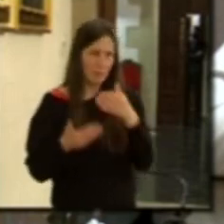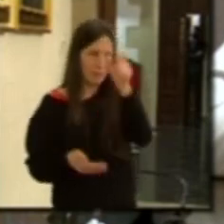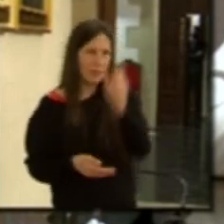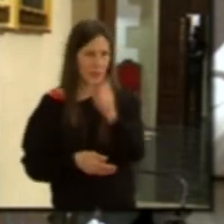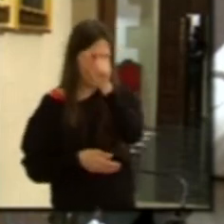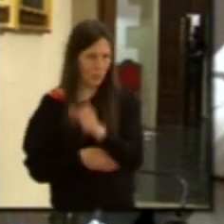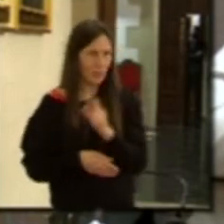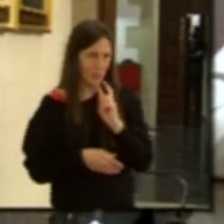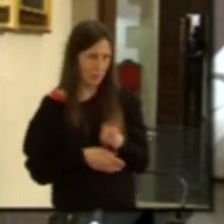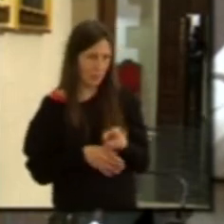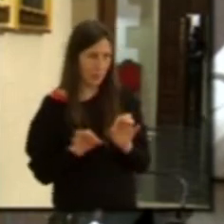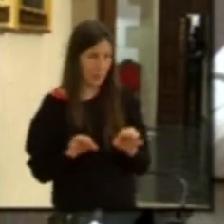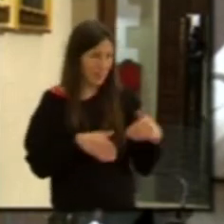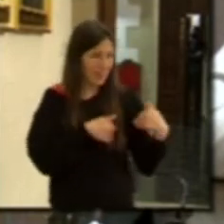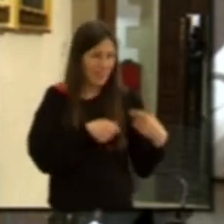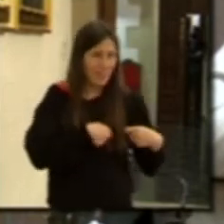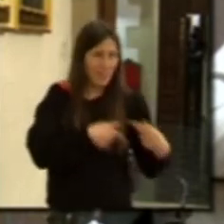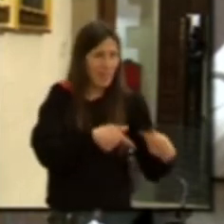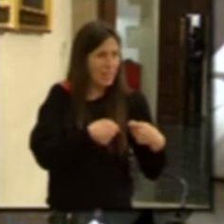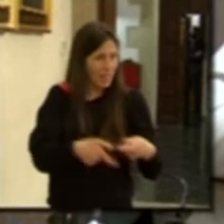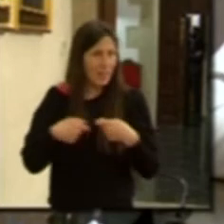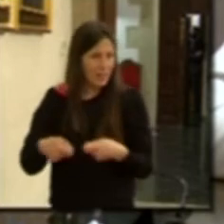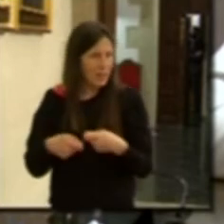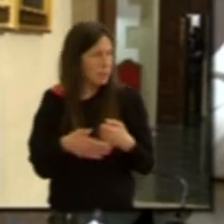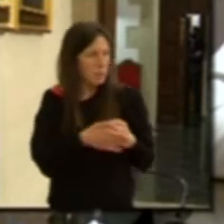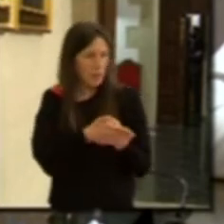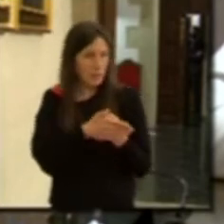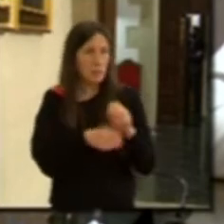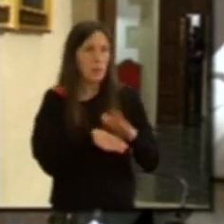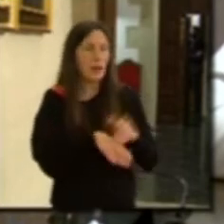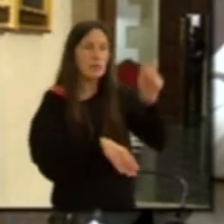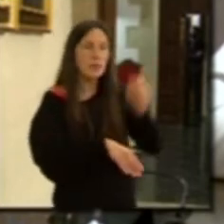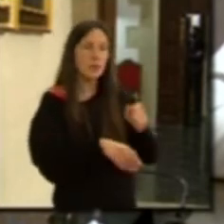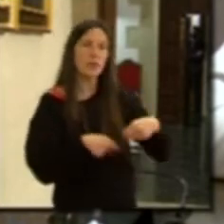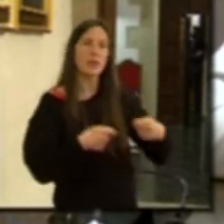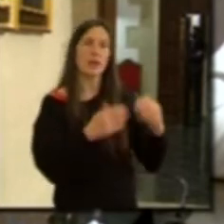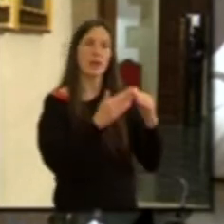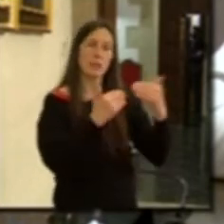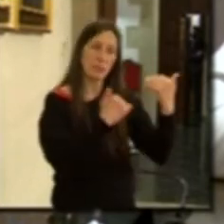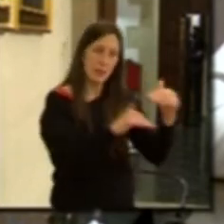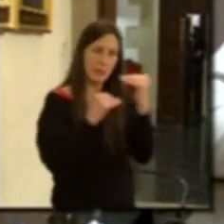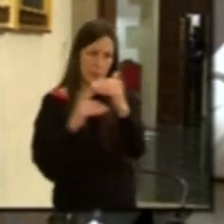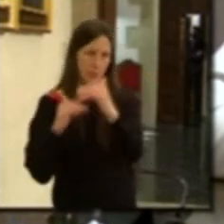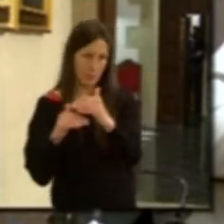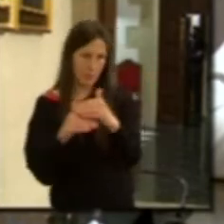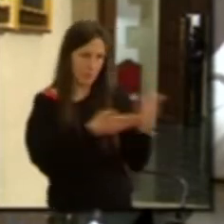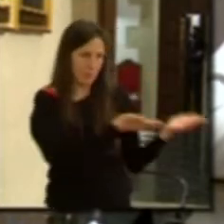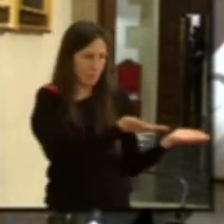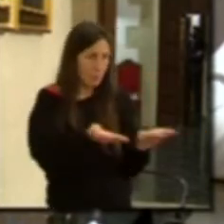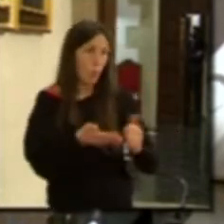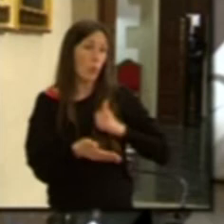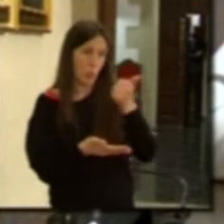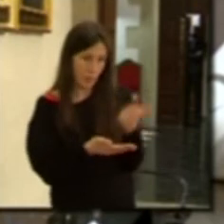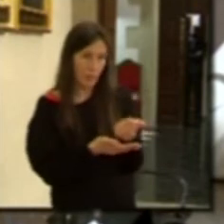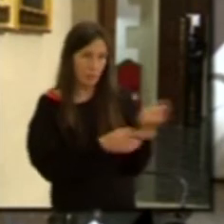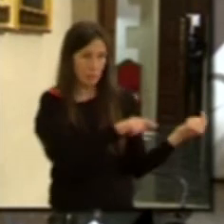biguetana i que donava el màxim d'ajudes perquè la gent pogués tenir habitatge, perquè la gent pogués tenir oportunitat de vida en una ciutat